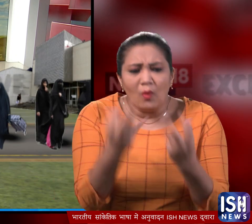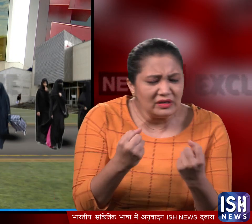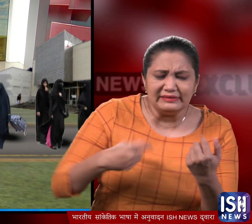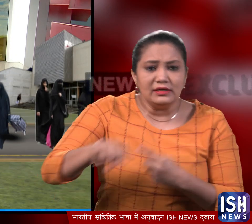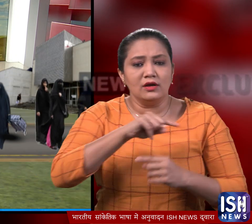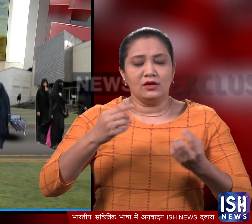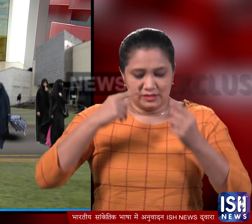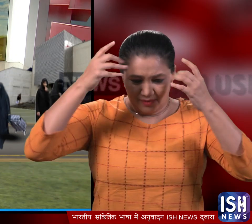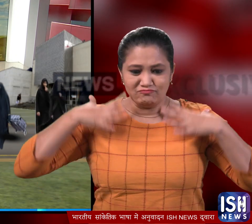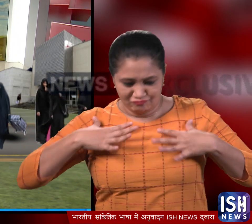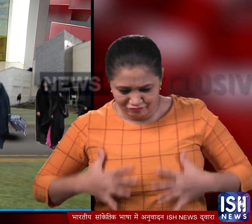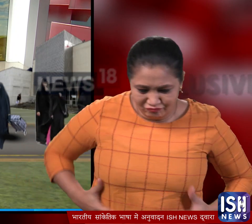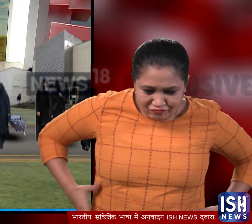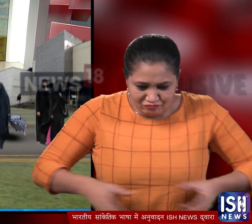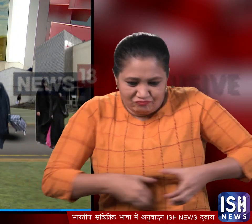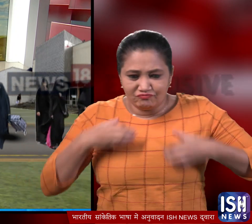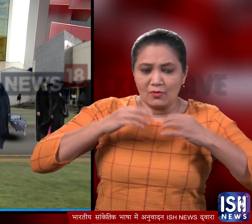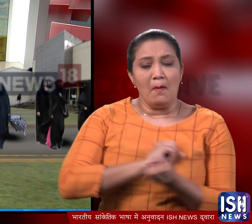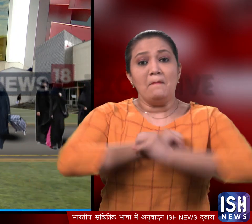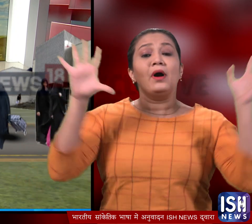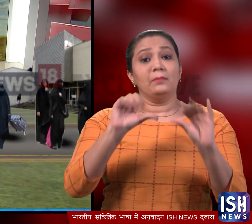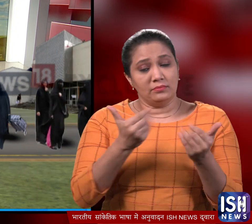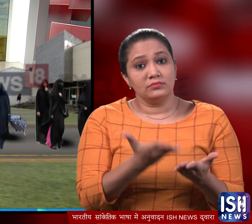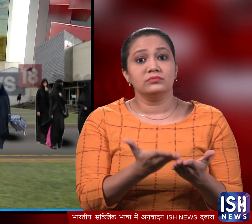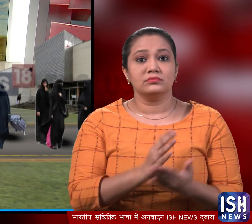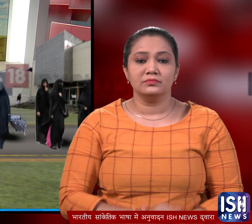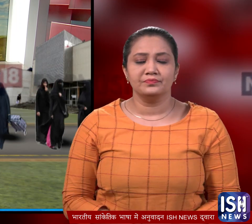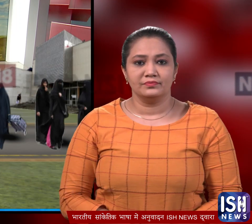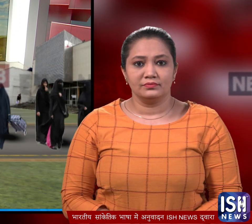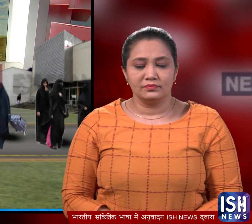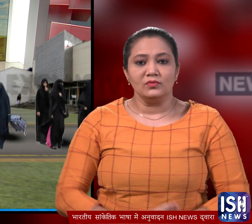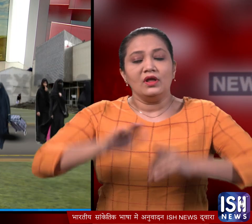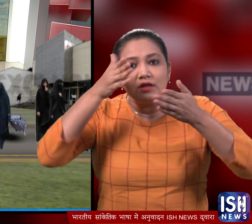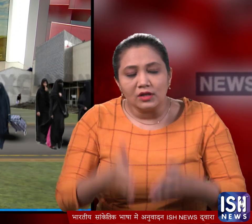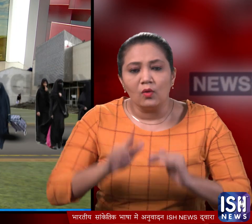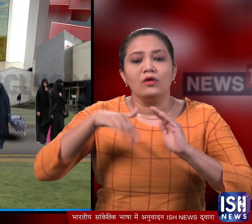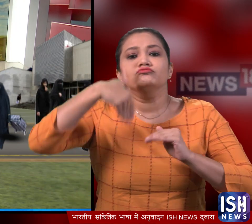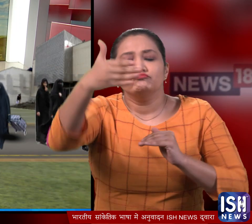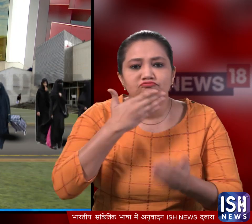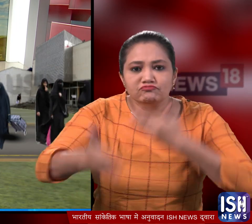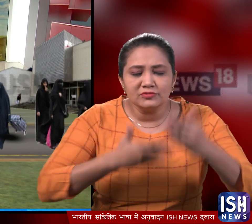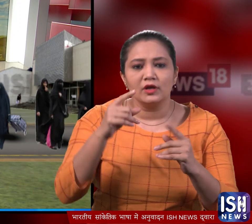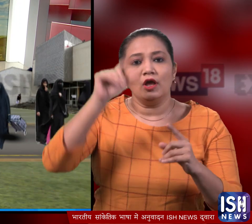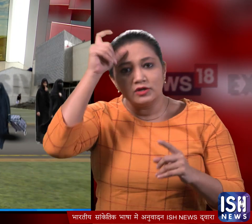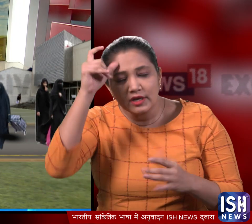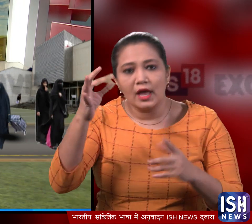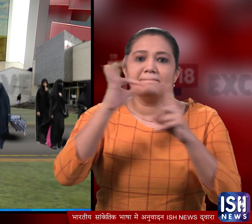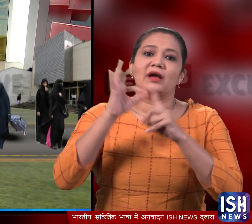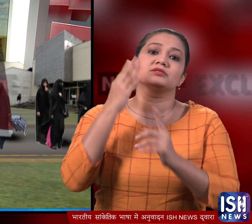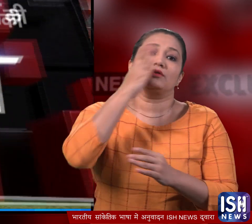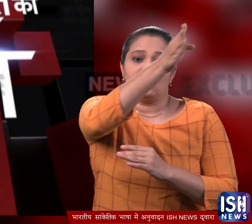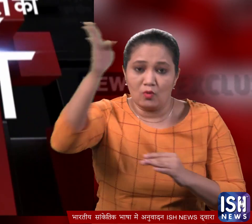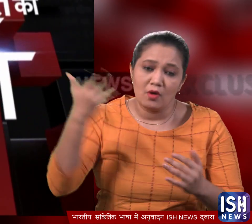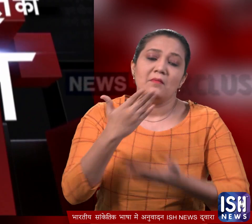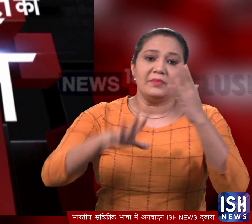इनका इस्तेमाल सुसाइड बॉम्बर्स की तरह भी किया जा सके। और अब खबर है कि इनको आगे की ट्रेनिंग के लिए तुर्की और पाकिस्तान भेजने